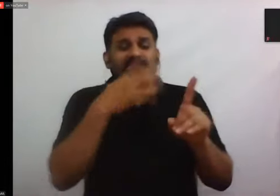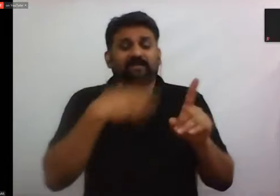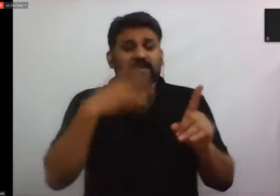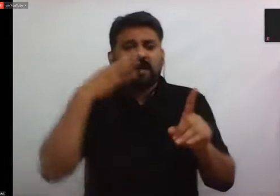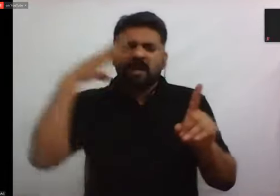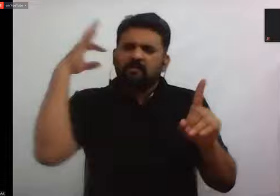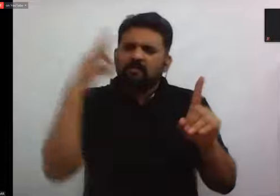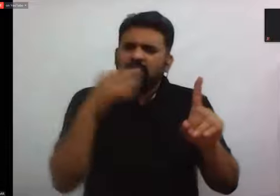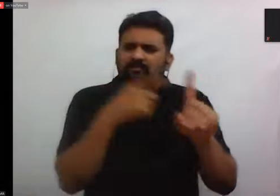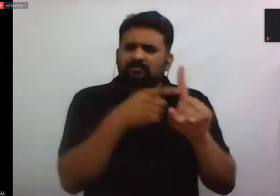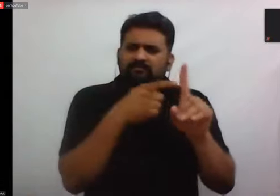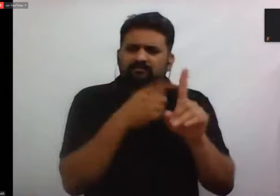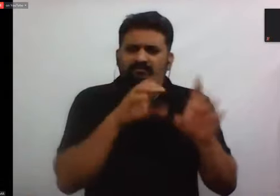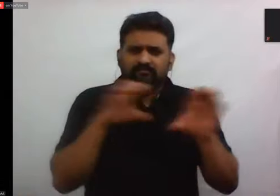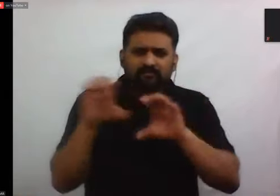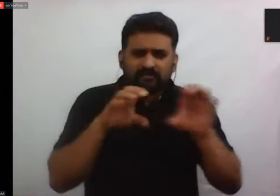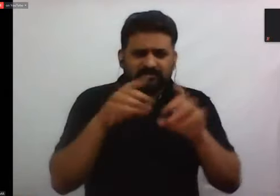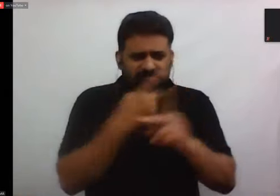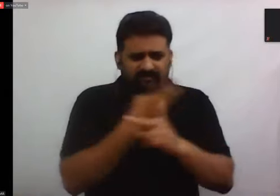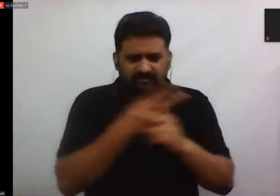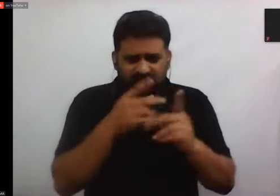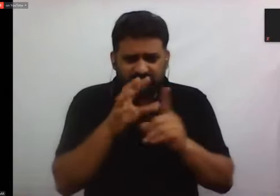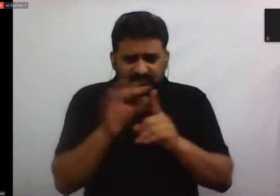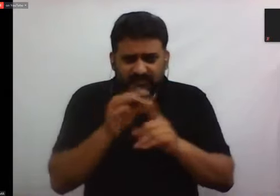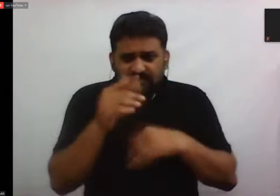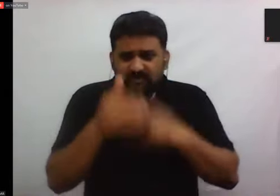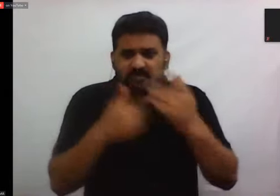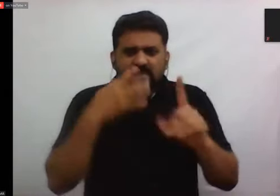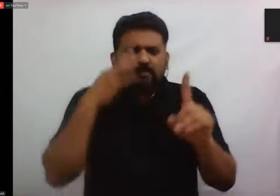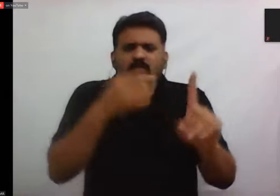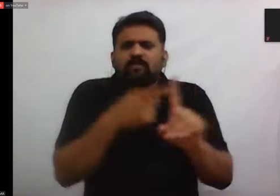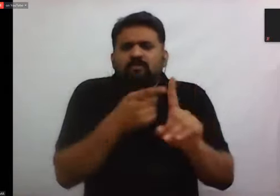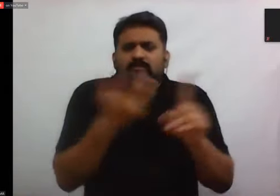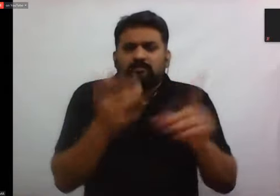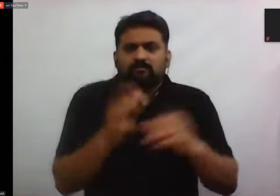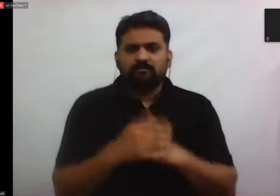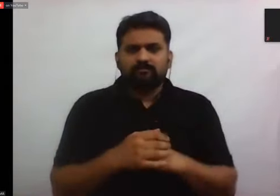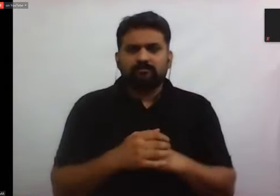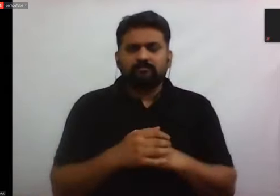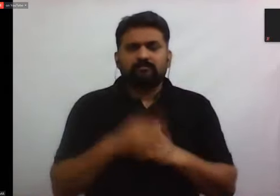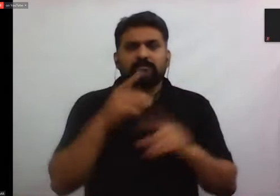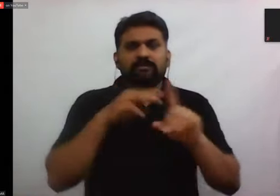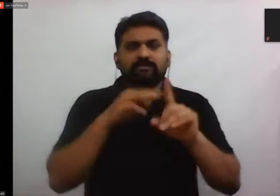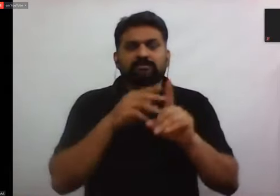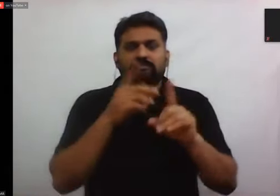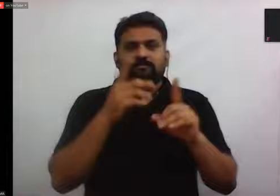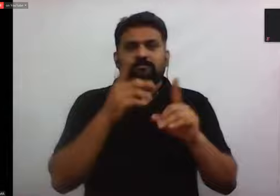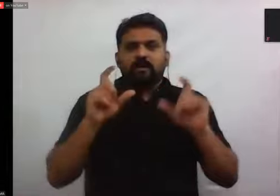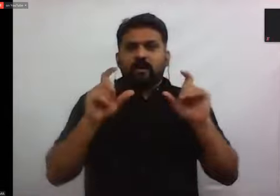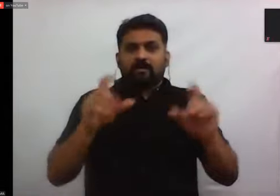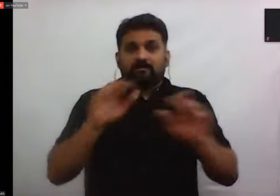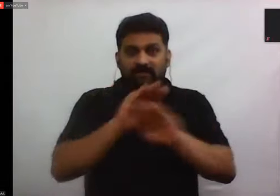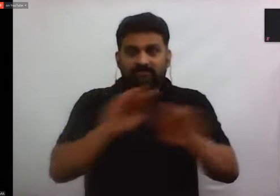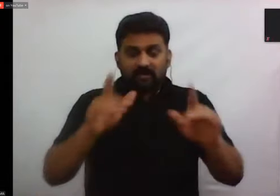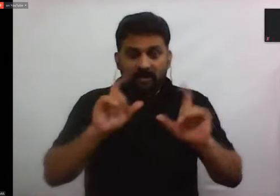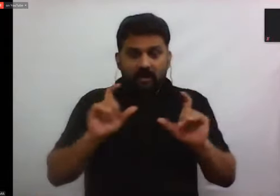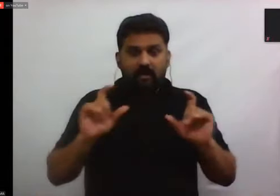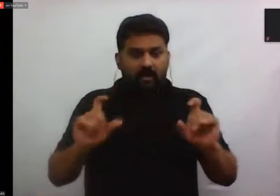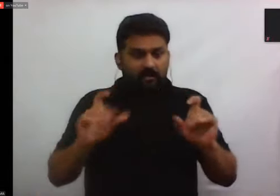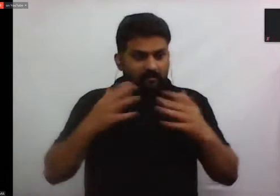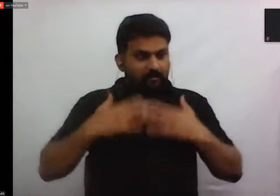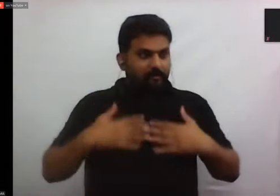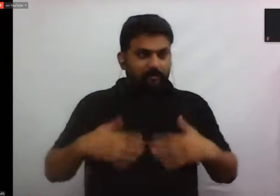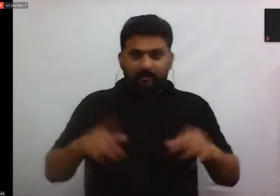जो फंक्शनल करिकुलम को अफेक्ट करता है वो चाइल्ड का कंफर्ट लेवल है, वेदर द चाइल्ड इज